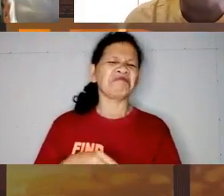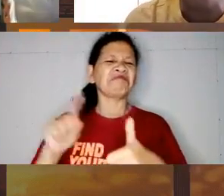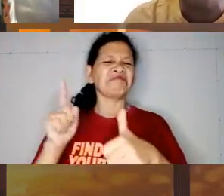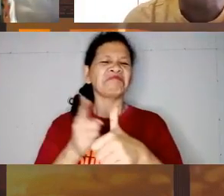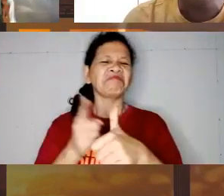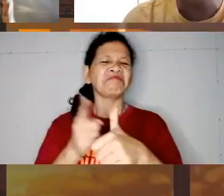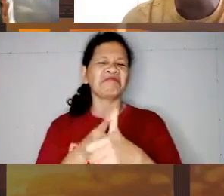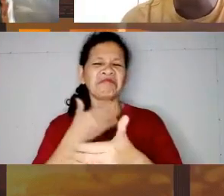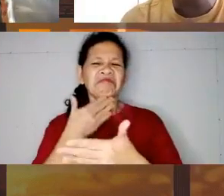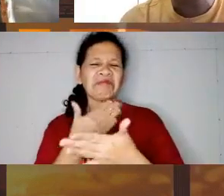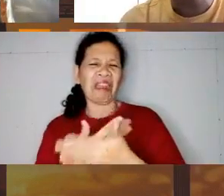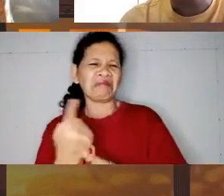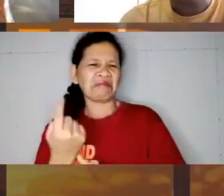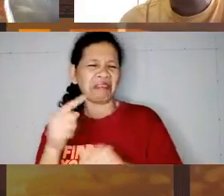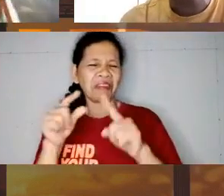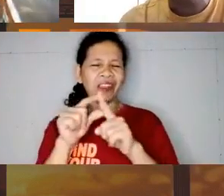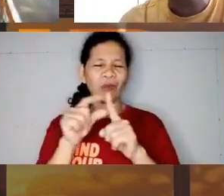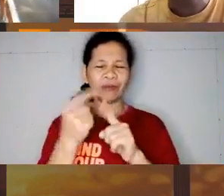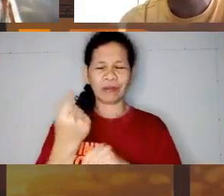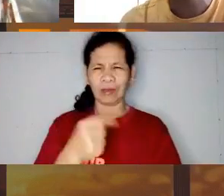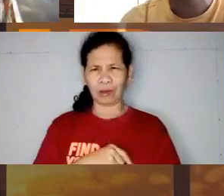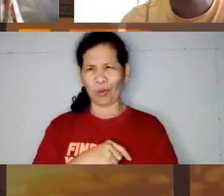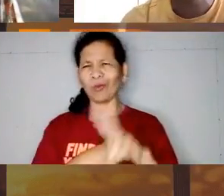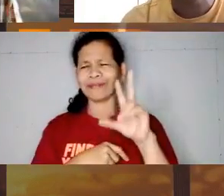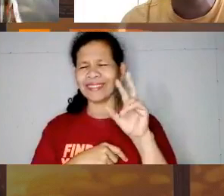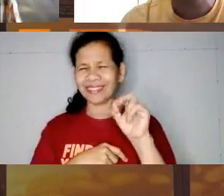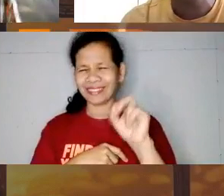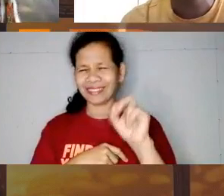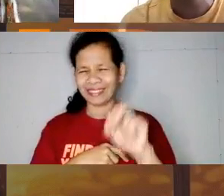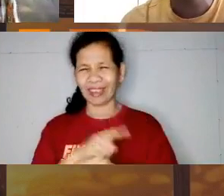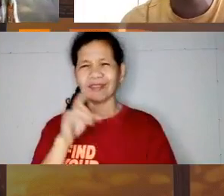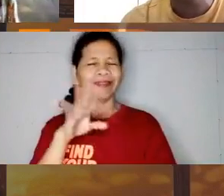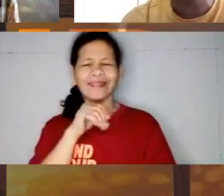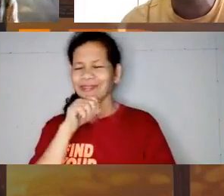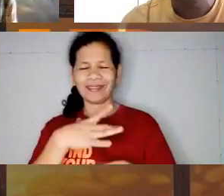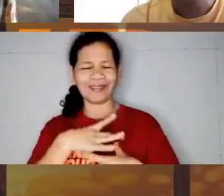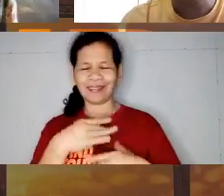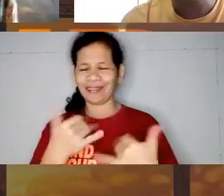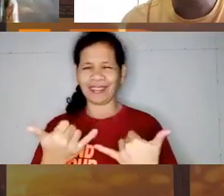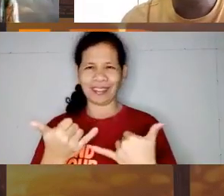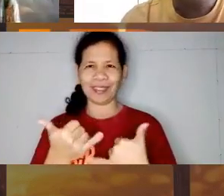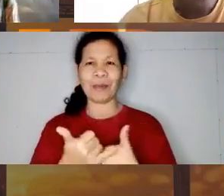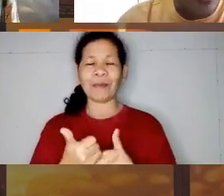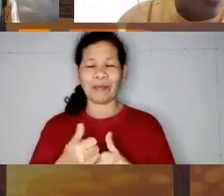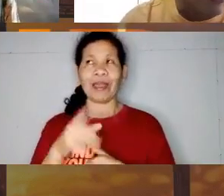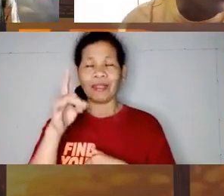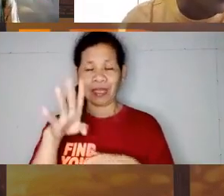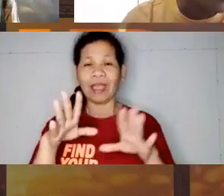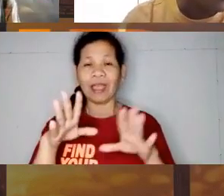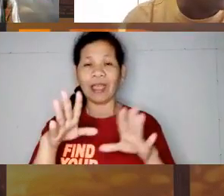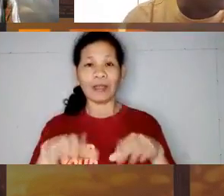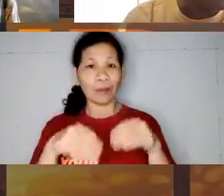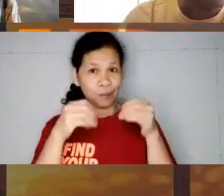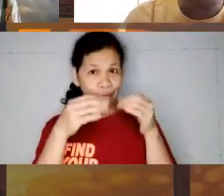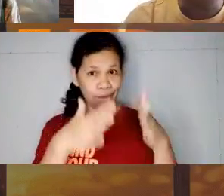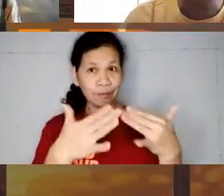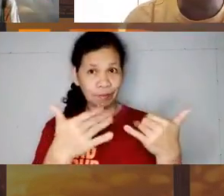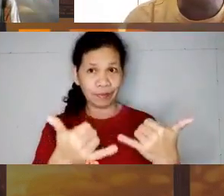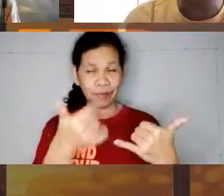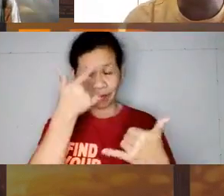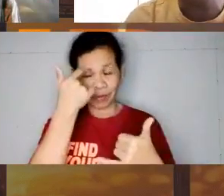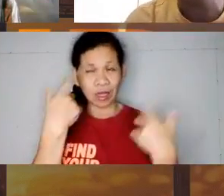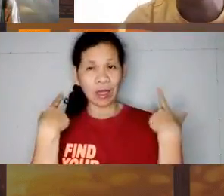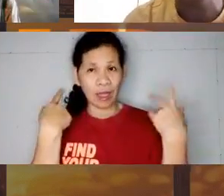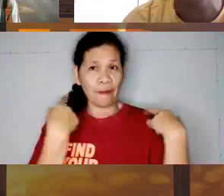puro salita lang. Hindi po yun ang gusto ng nais ng ating Panginoon. Nilagay po sila doon, tinalaga. Kasi meron silang tungkulin